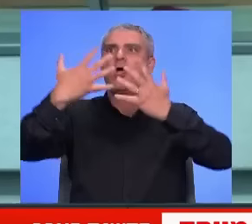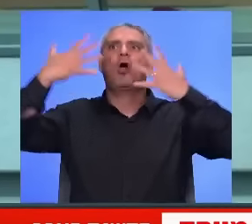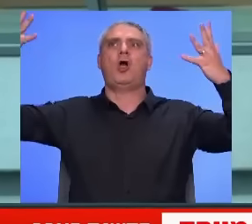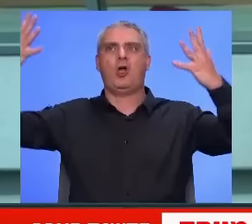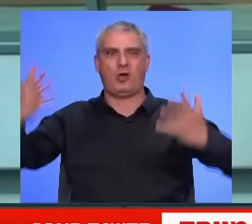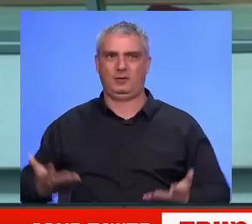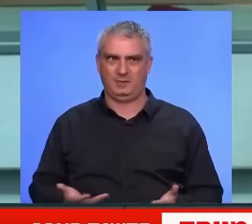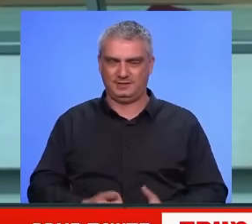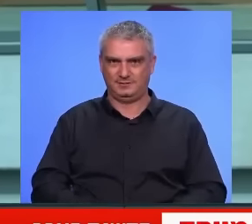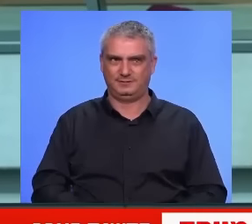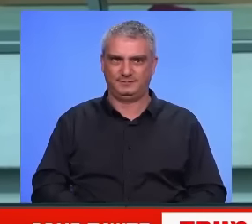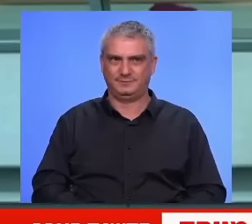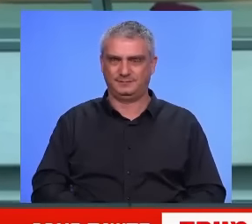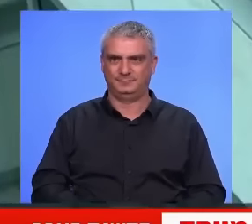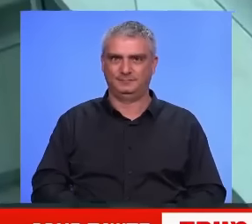לפנינו.